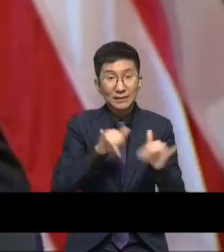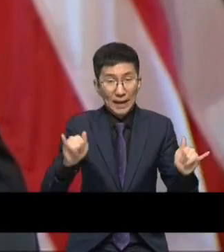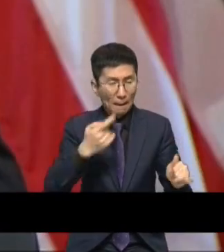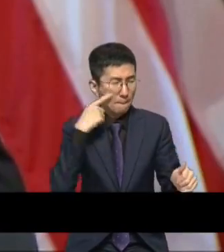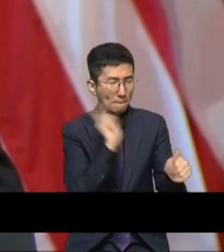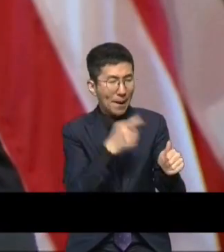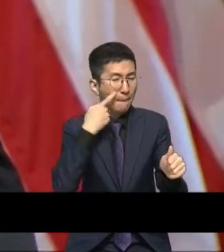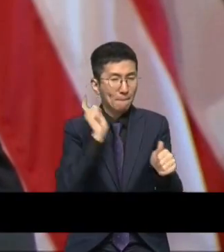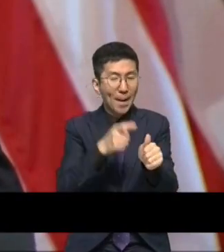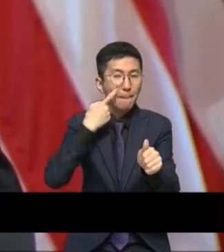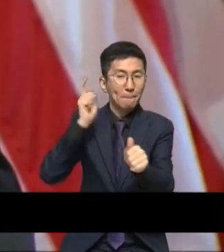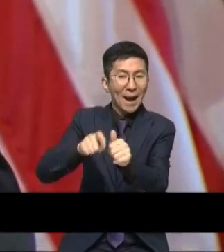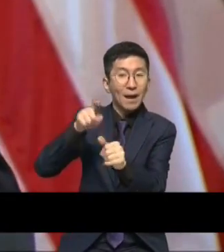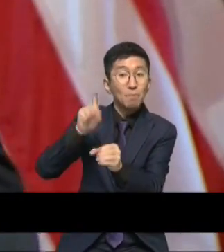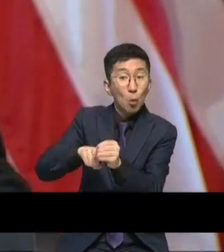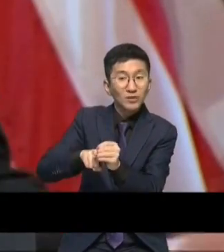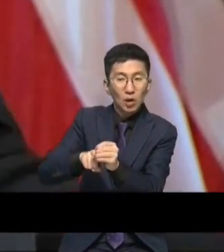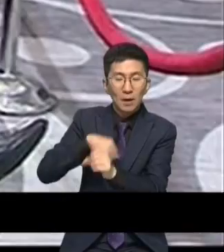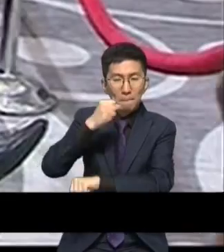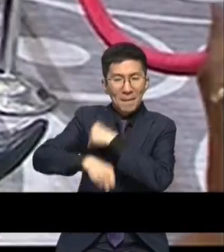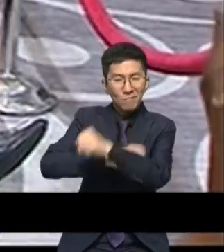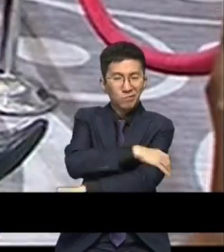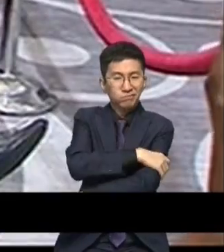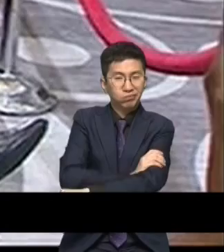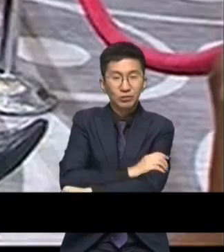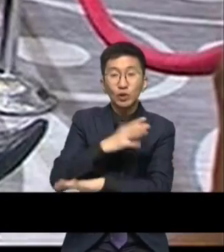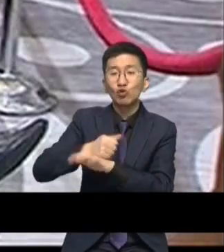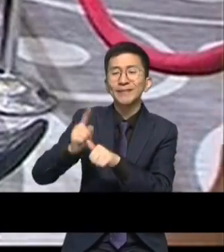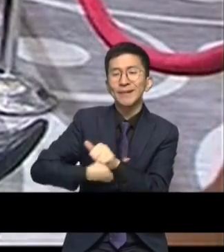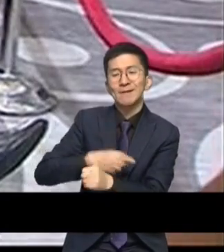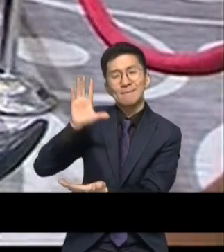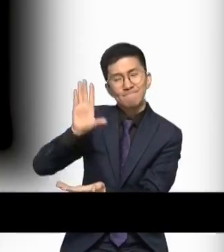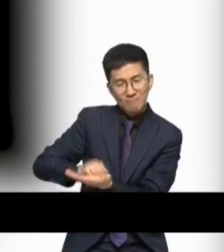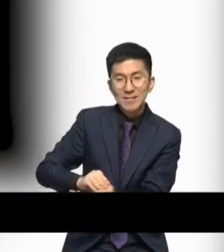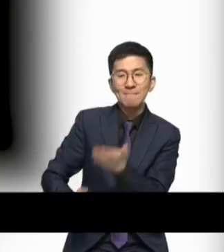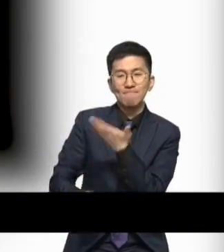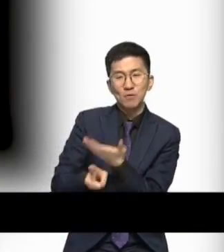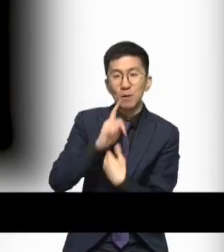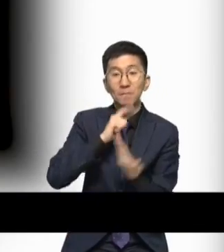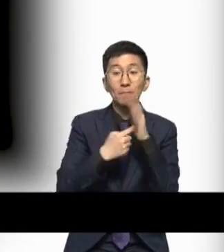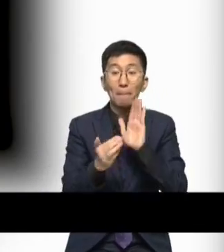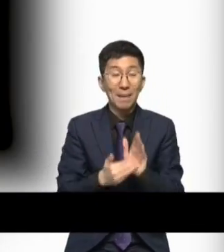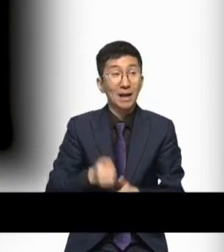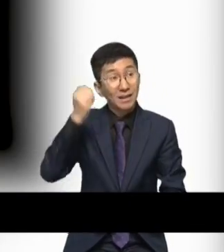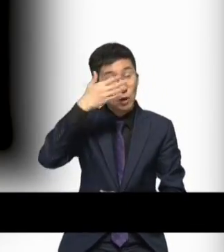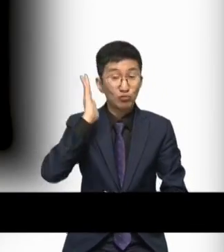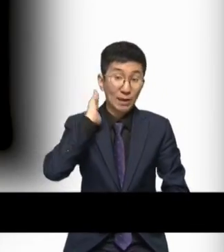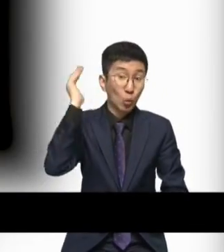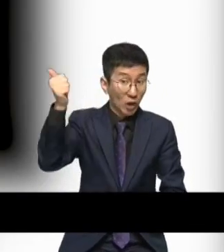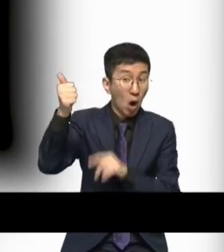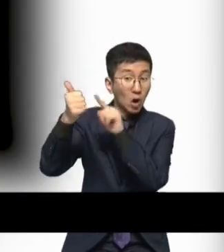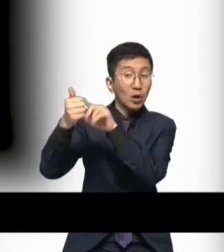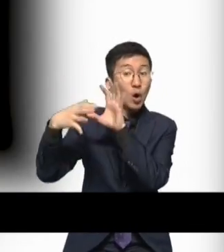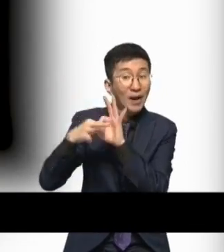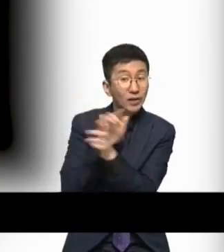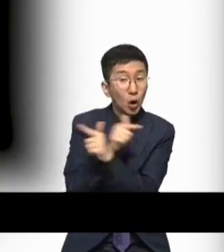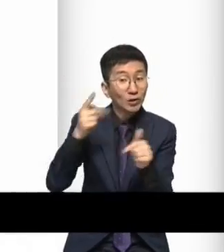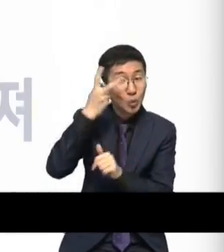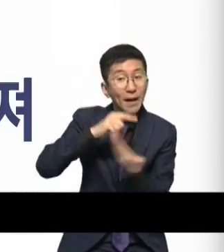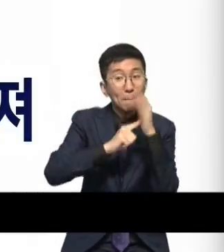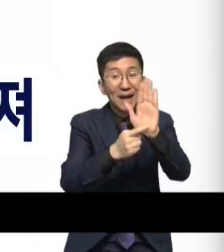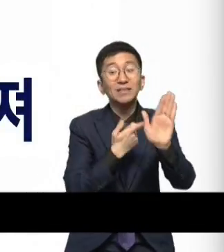위해 수사권을 동원한 셈이어서 부당하다는 겁니다. 트럼프 전 대통령 관련 수사 내용을